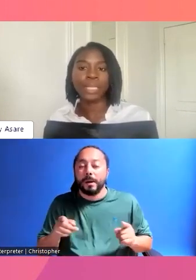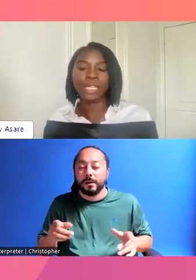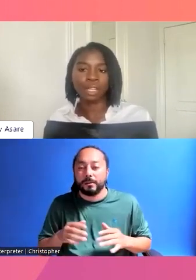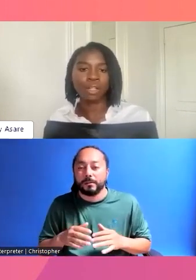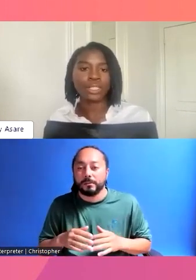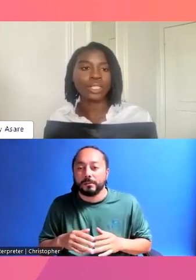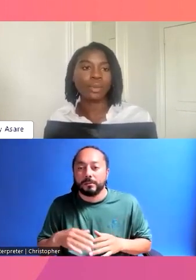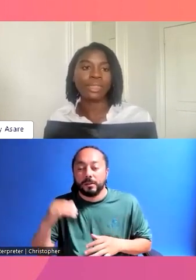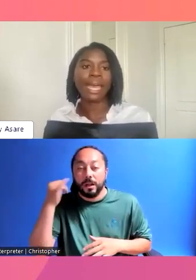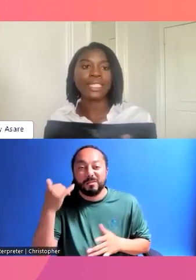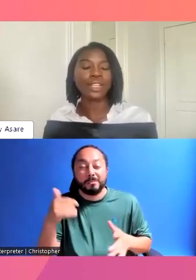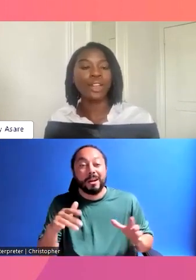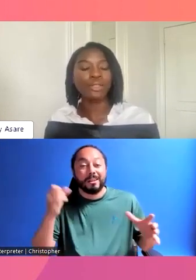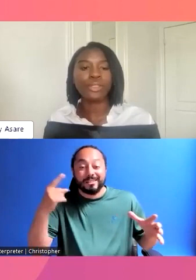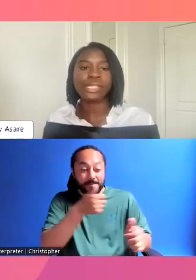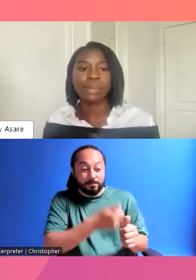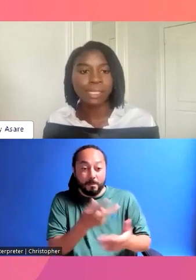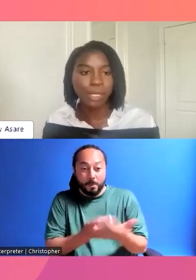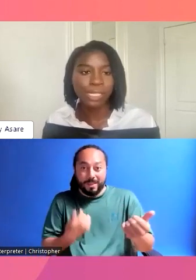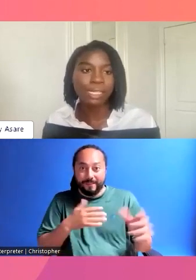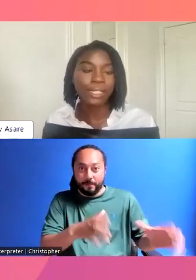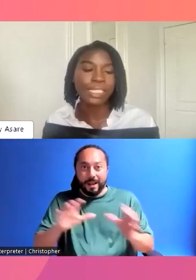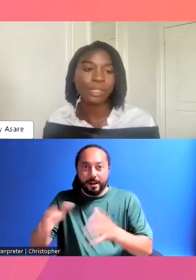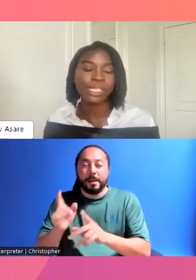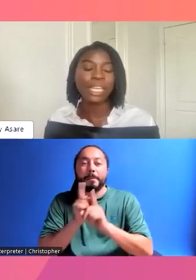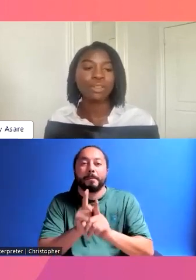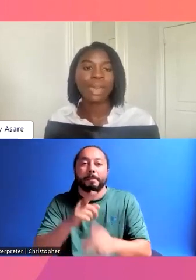bienfaits, mais simplement d'avoir